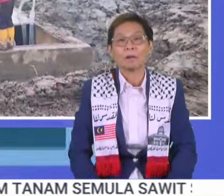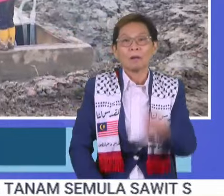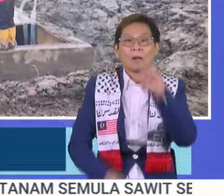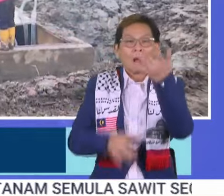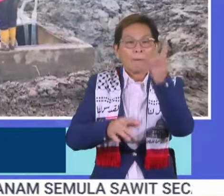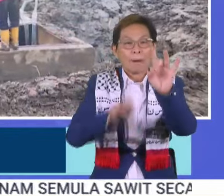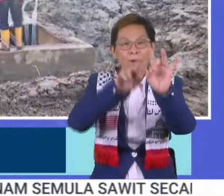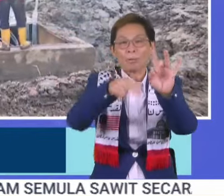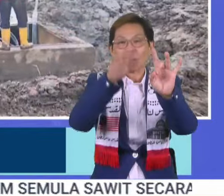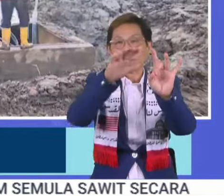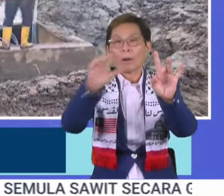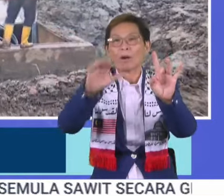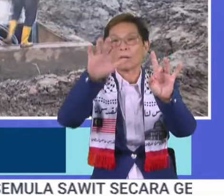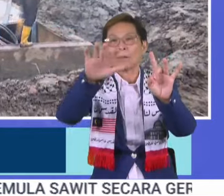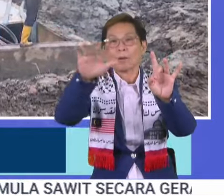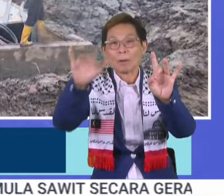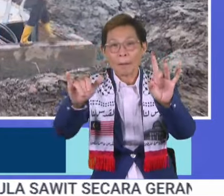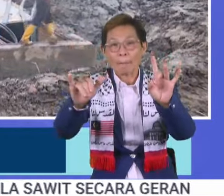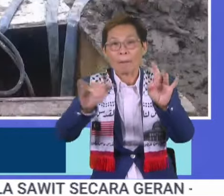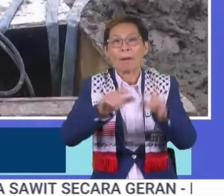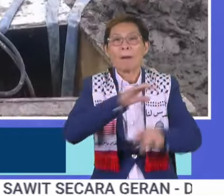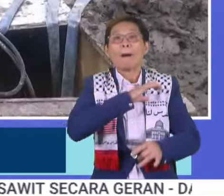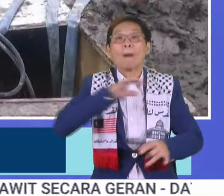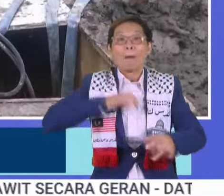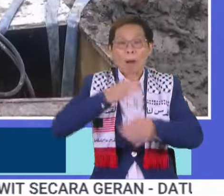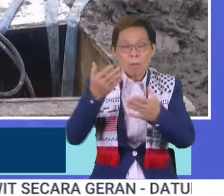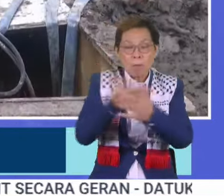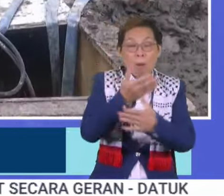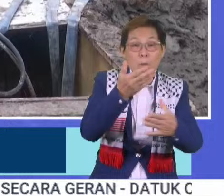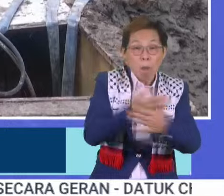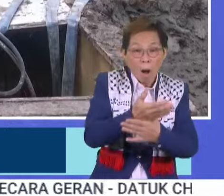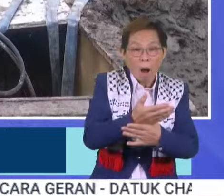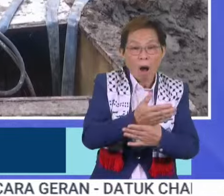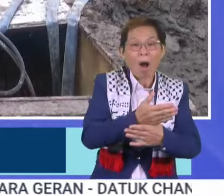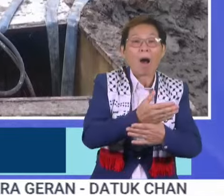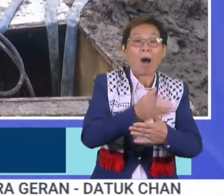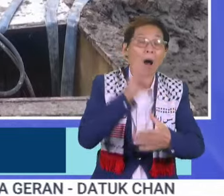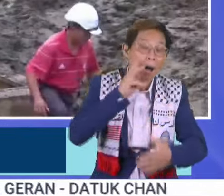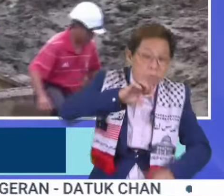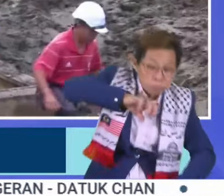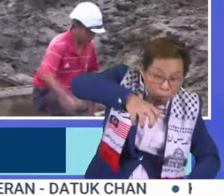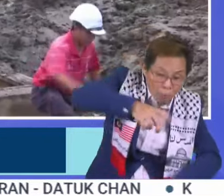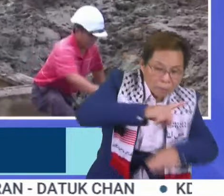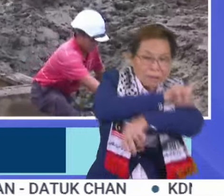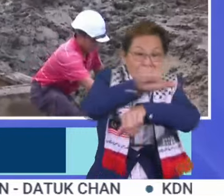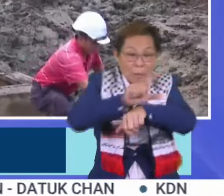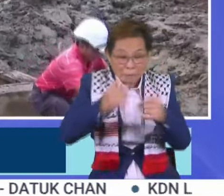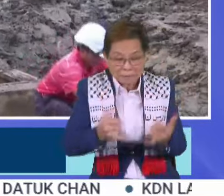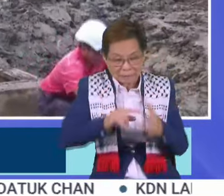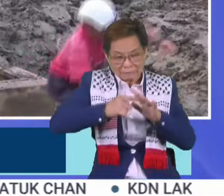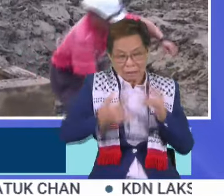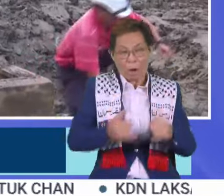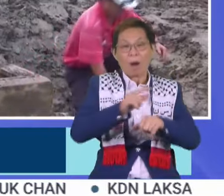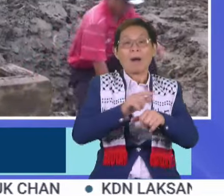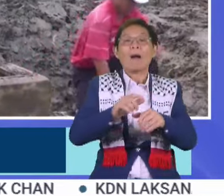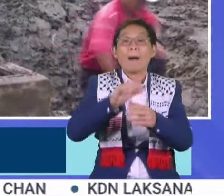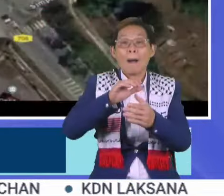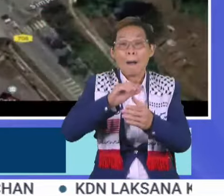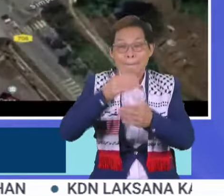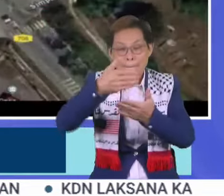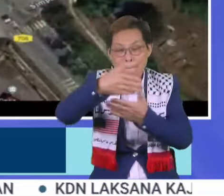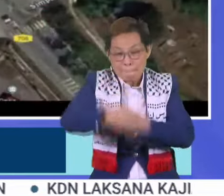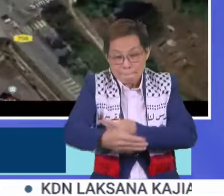Sebanyak 18,556 pengguna mengalami gangguan bekalan air di Labuan bermula hari ini. Bahagian bekalan air Labuan memaklumkan